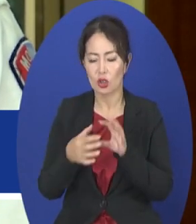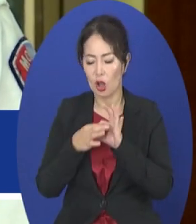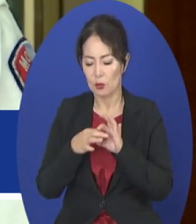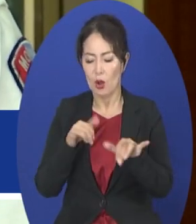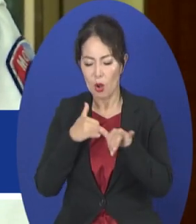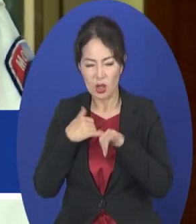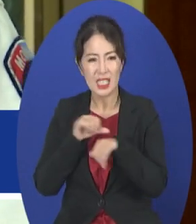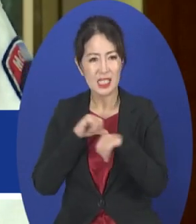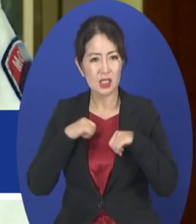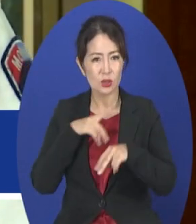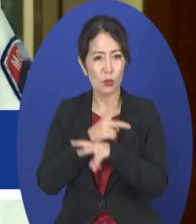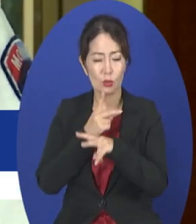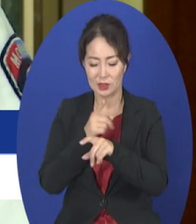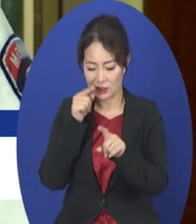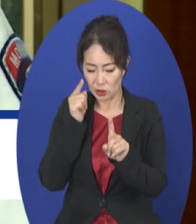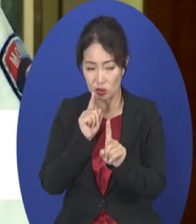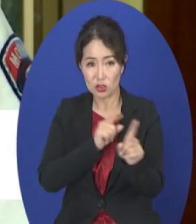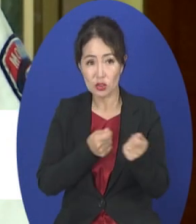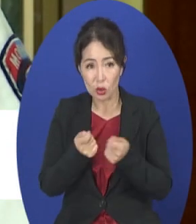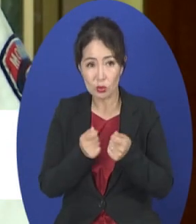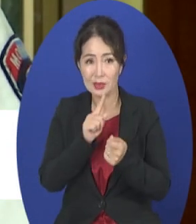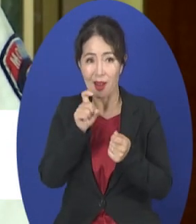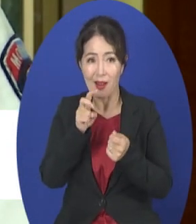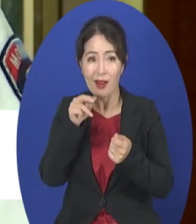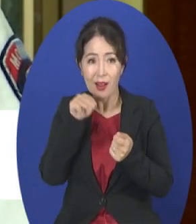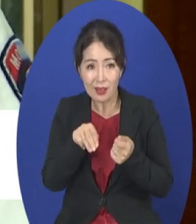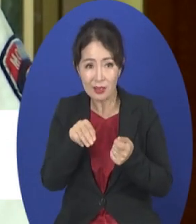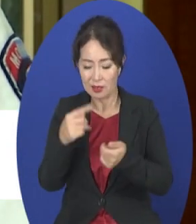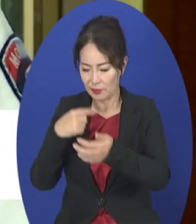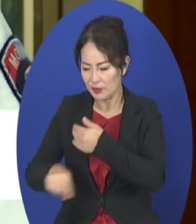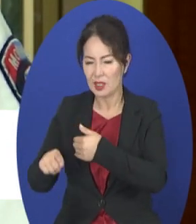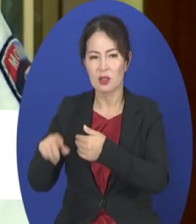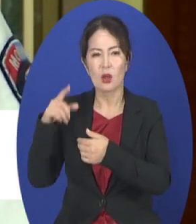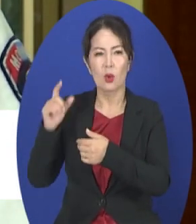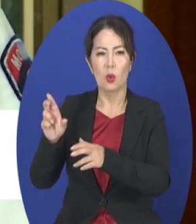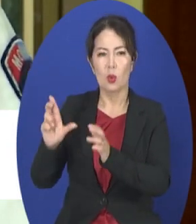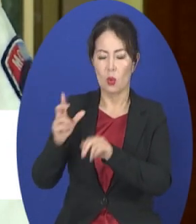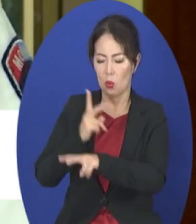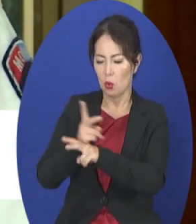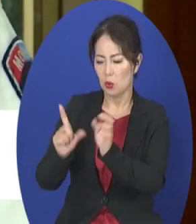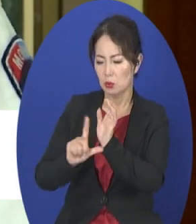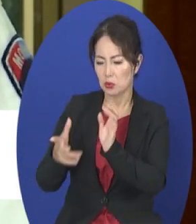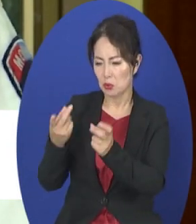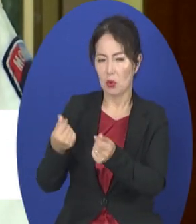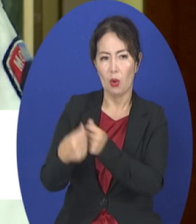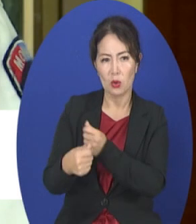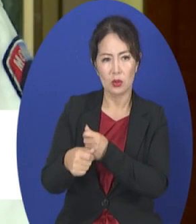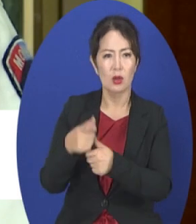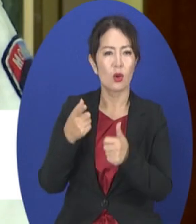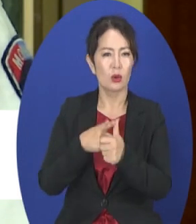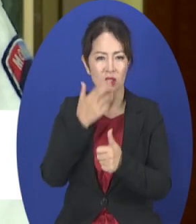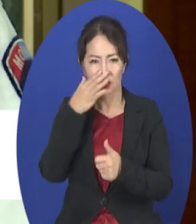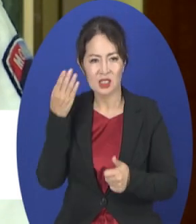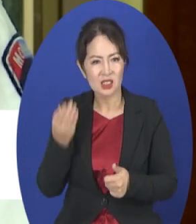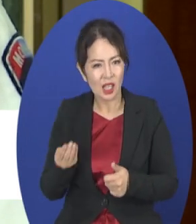бол иргэний хувьд зохицуулдаг хуулийн залттай. Харин энэний цаана одоо мөнгө ах гэдэг юм уу хууль бус мөнгөний хууль бус болгох аль эсвэл хин нэг нь одоо